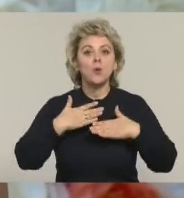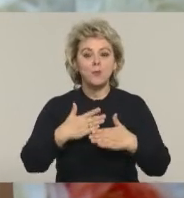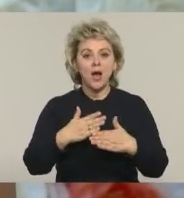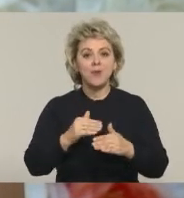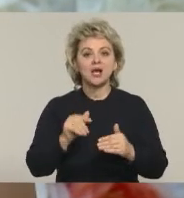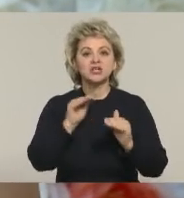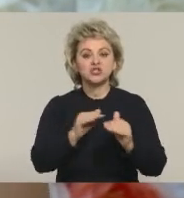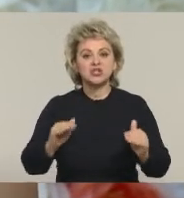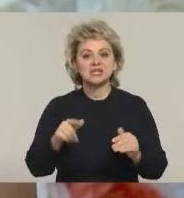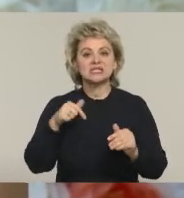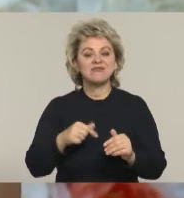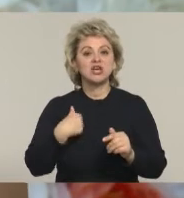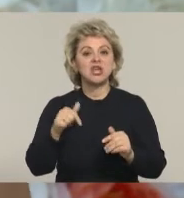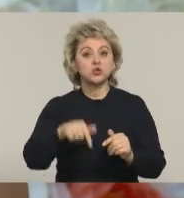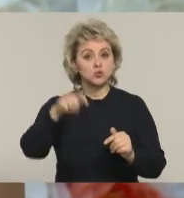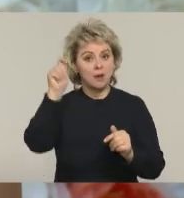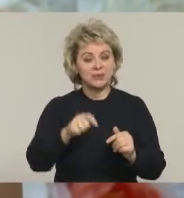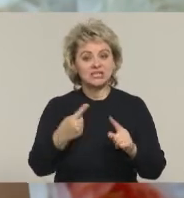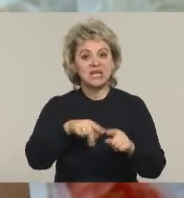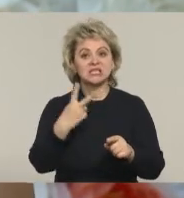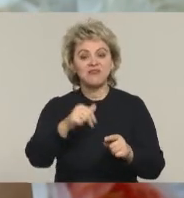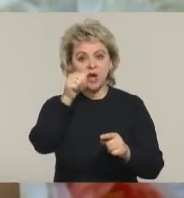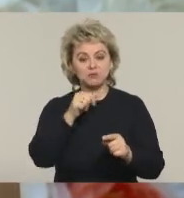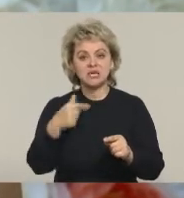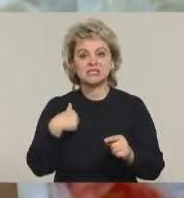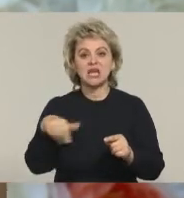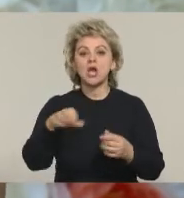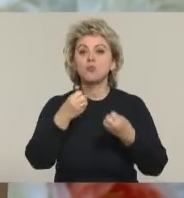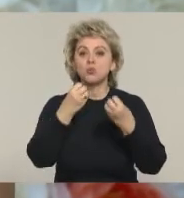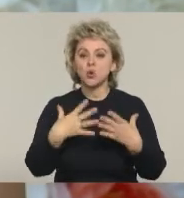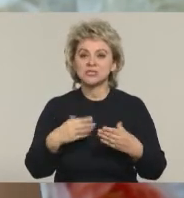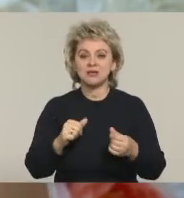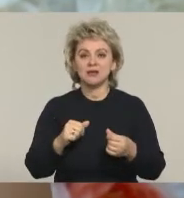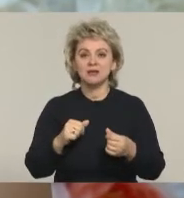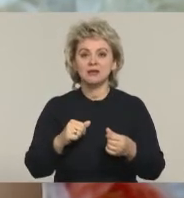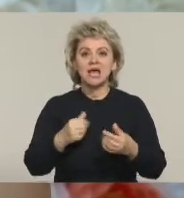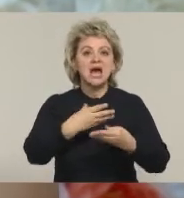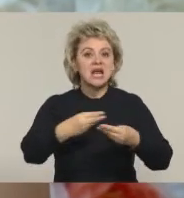Помогала с детства. Вот я вот сюда приезжала на эти 2 месяца, и я просто